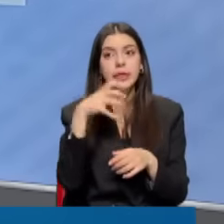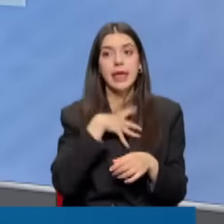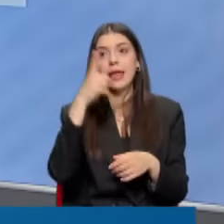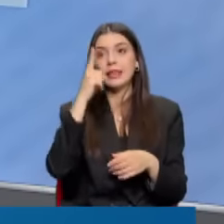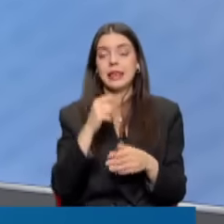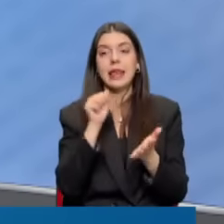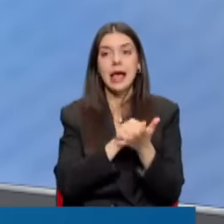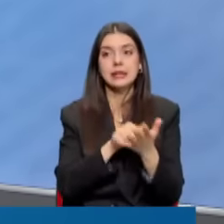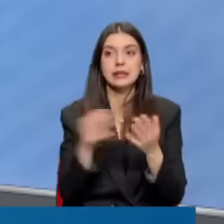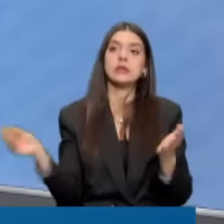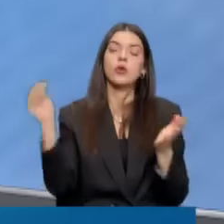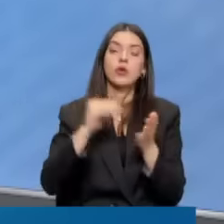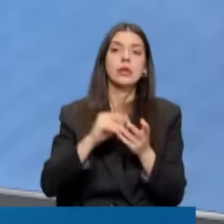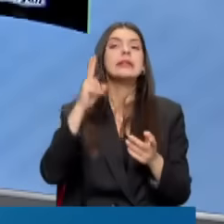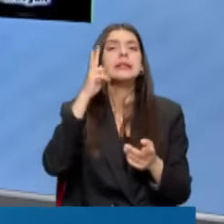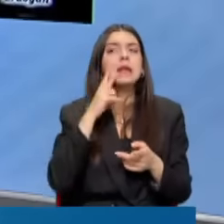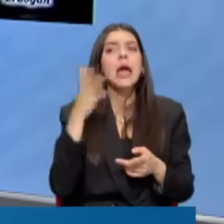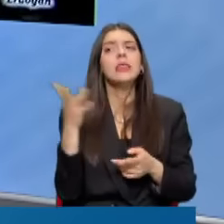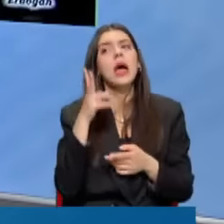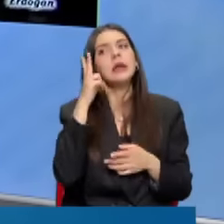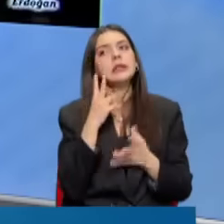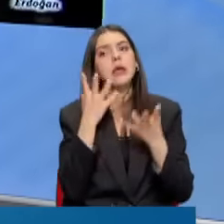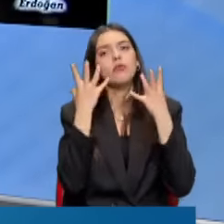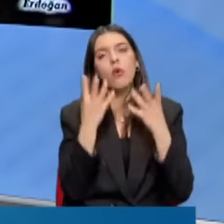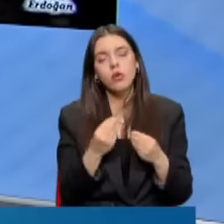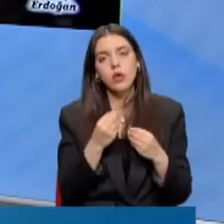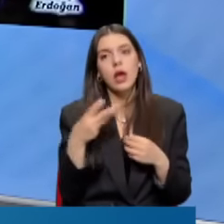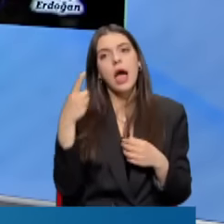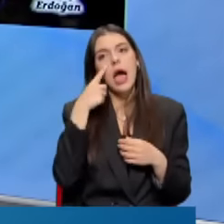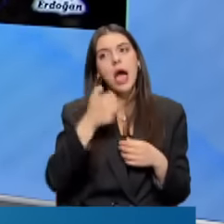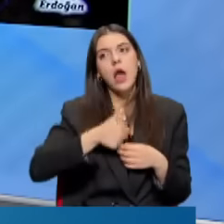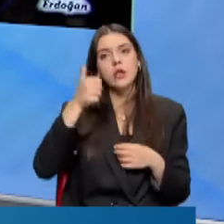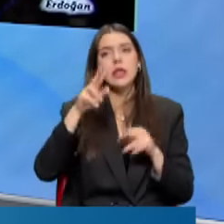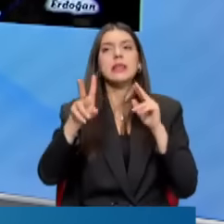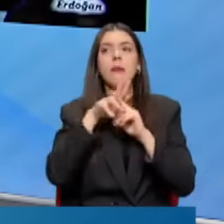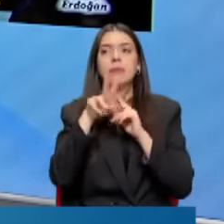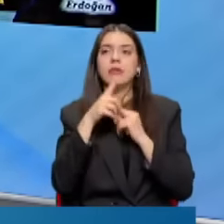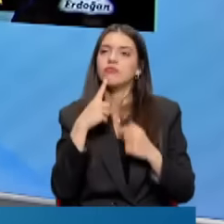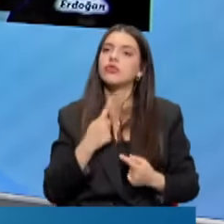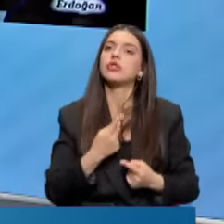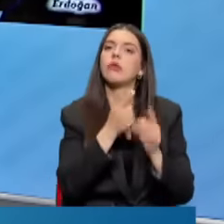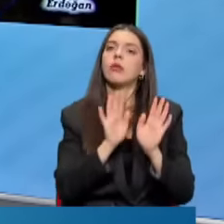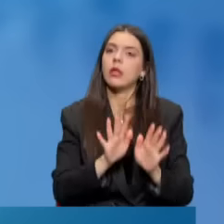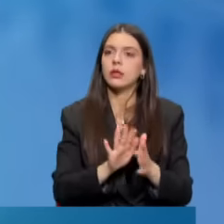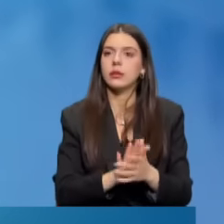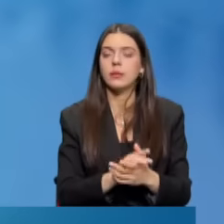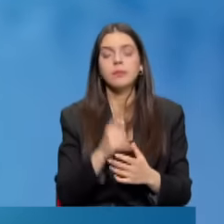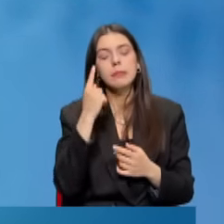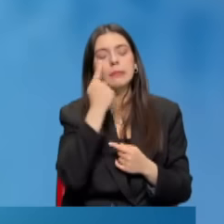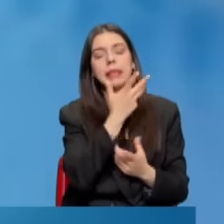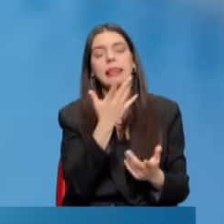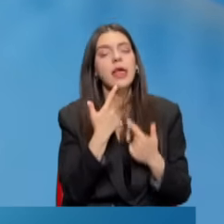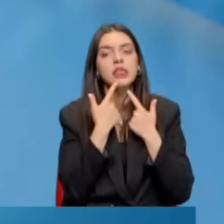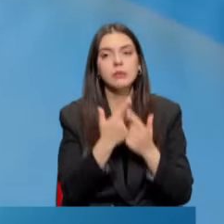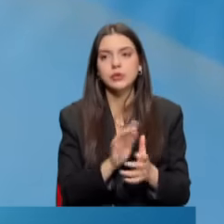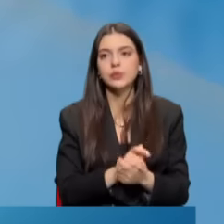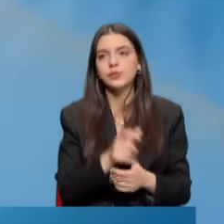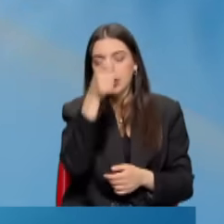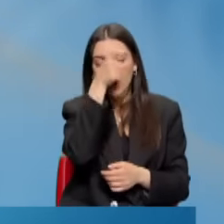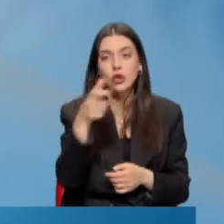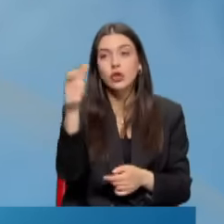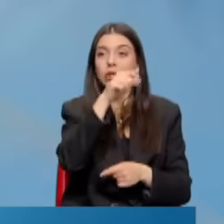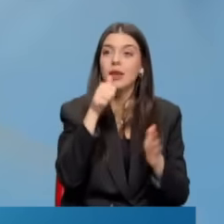bulmuş zengini daha zengin ediyor diyerek Cumhurbaşkanı Erdoğan kapitalizmden şikayet etti bakın neler söyledi